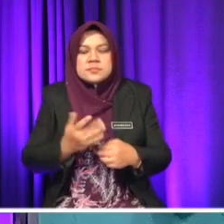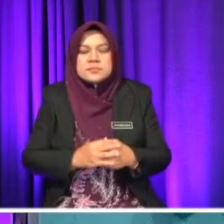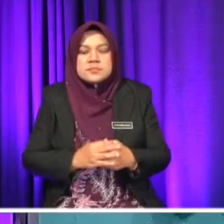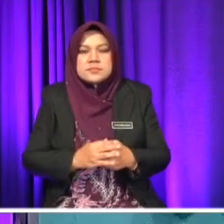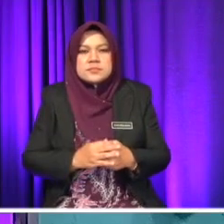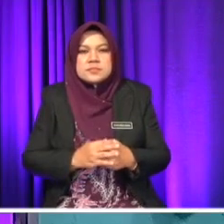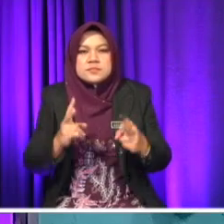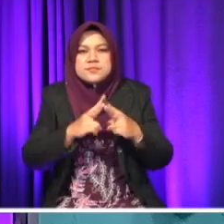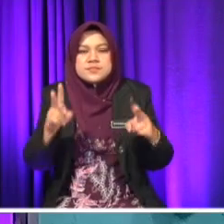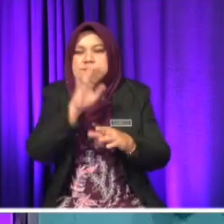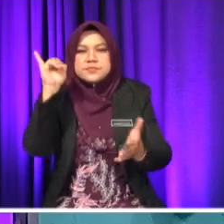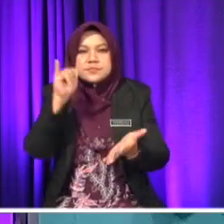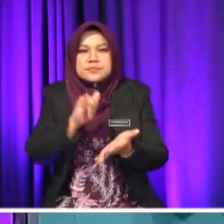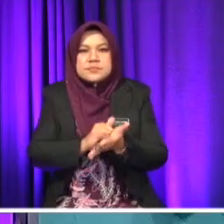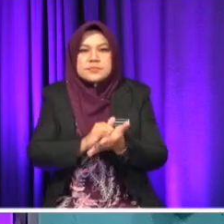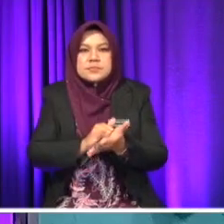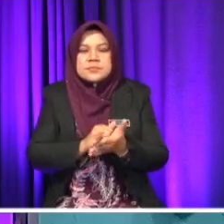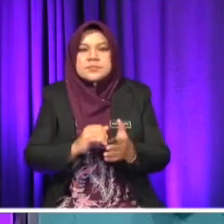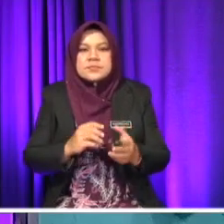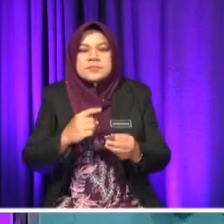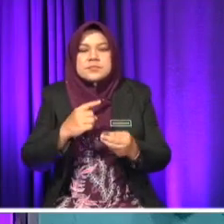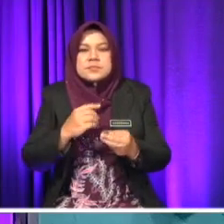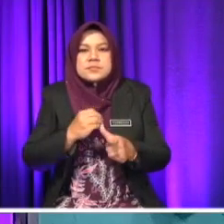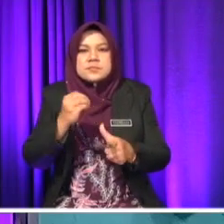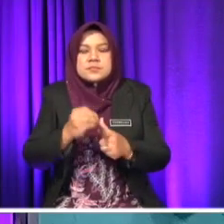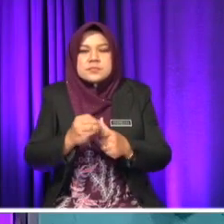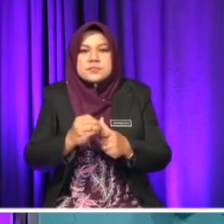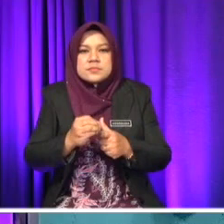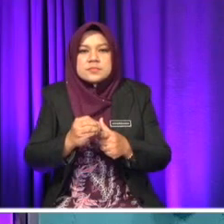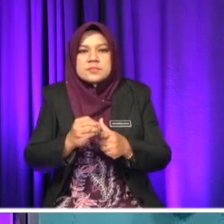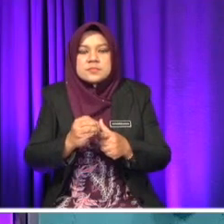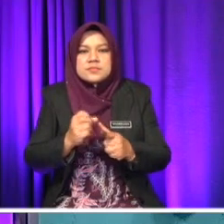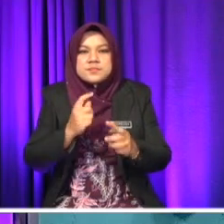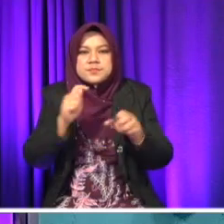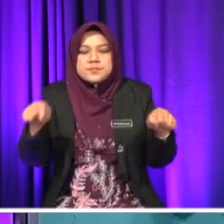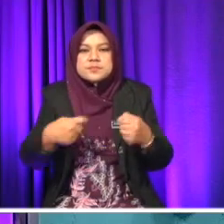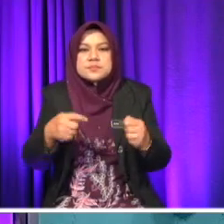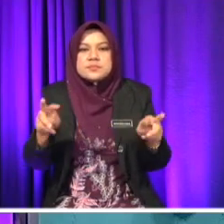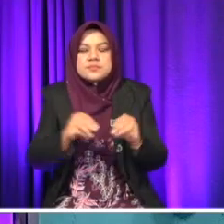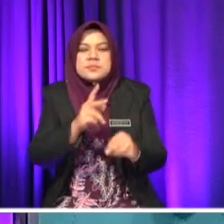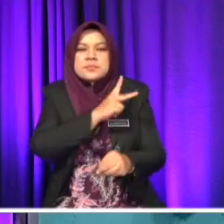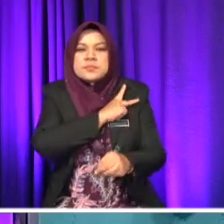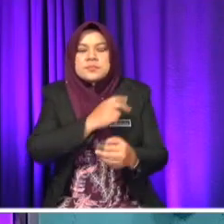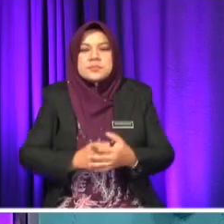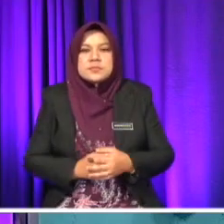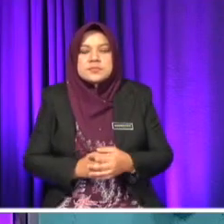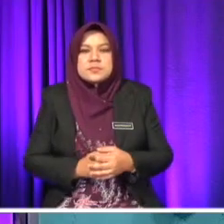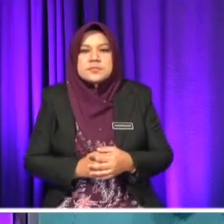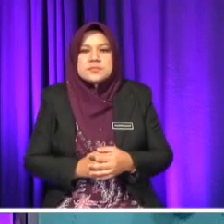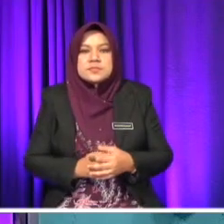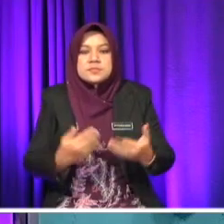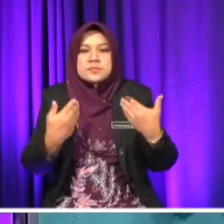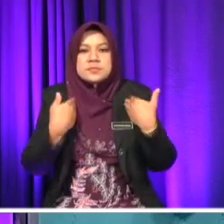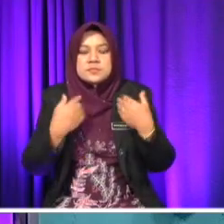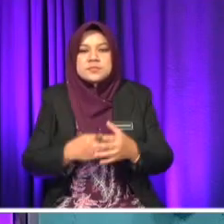tidak yakin atau seorang tuh dia bertindak macam ketua ini boleh ini tak boleh